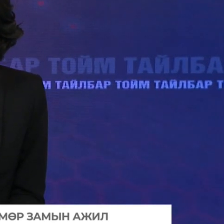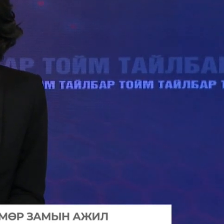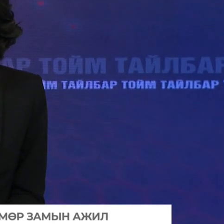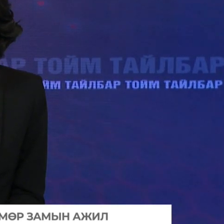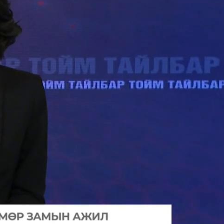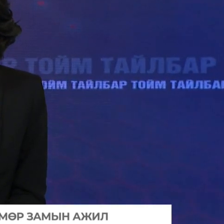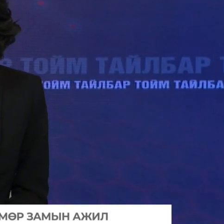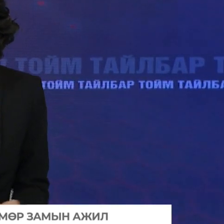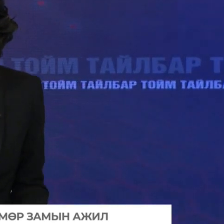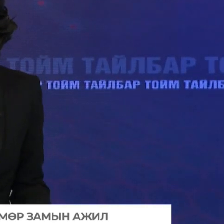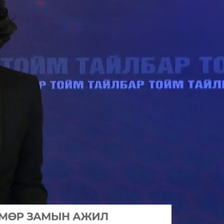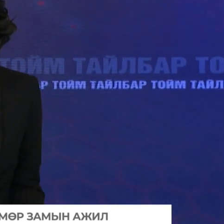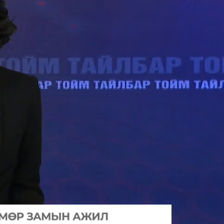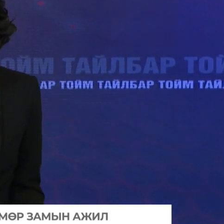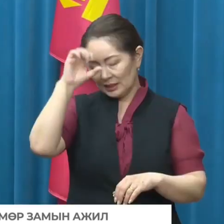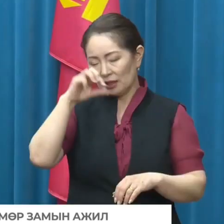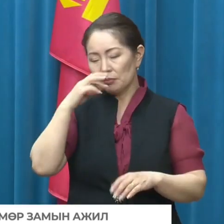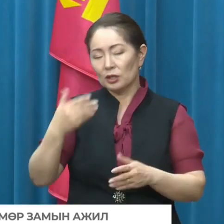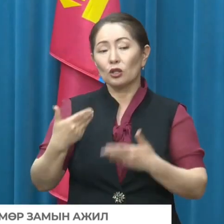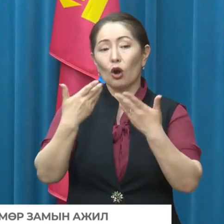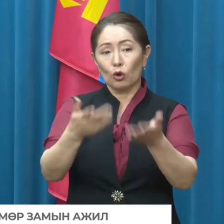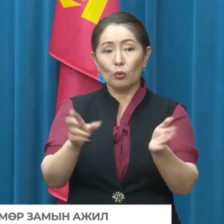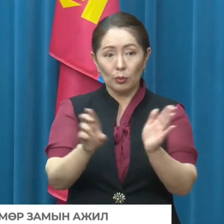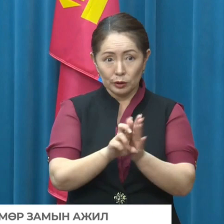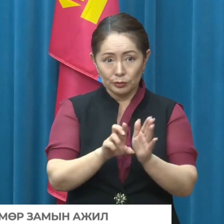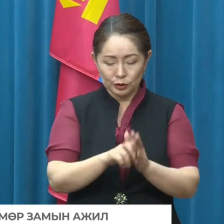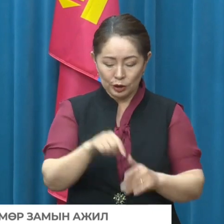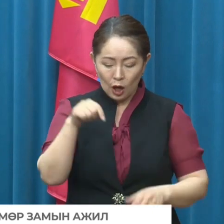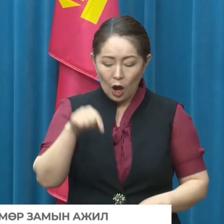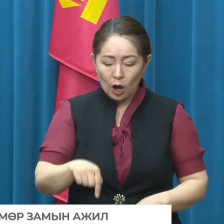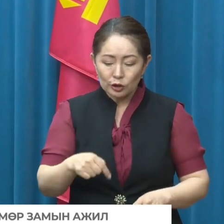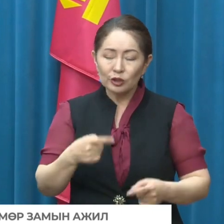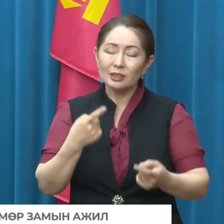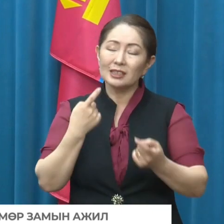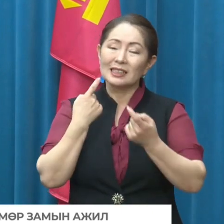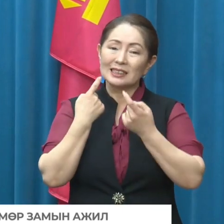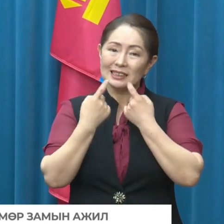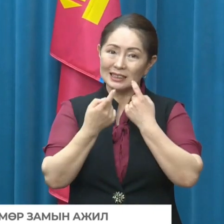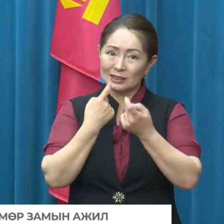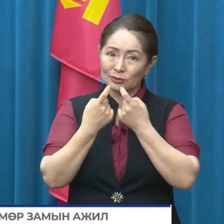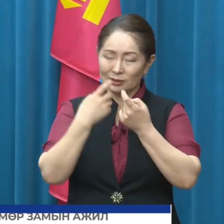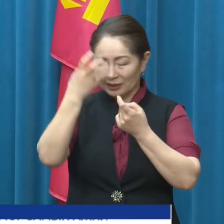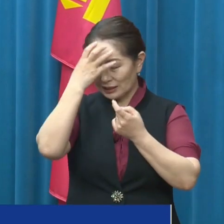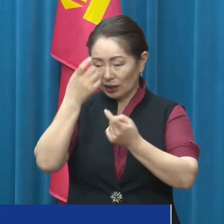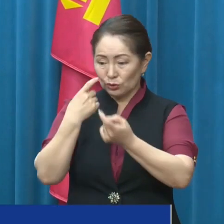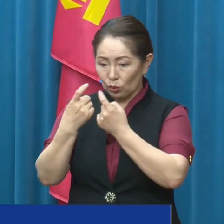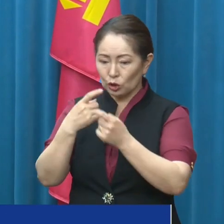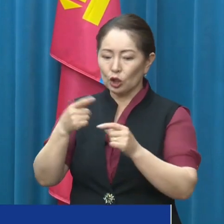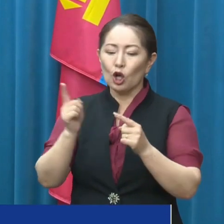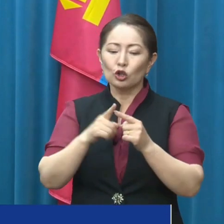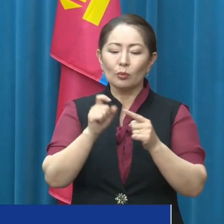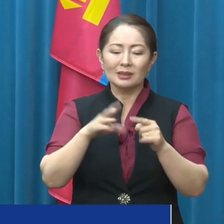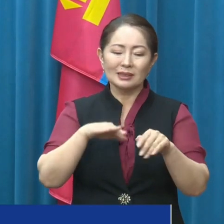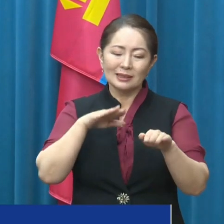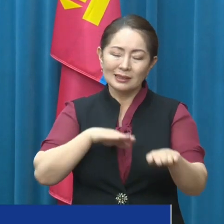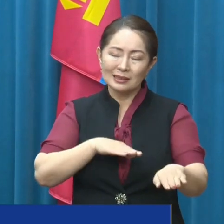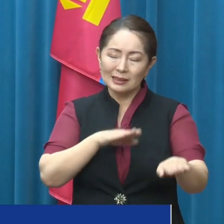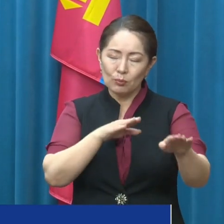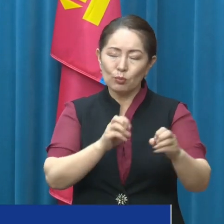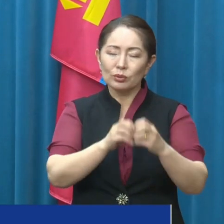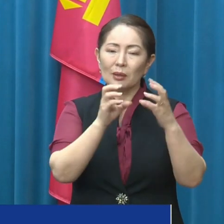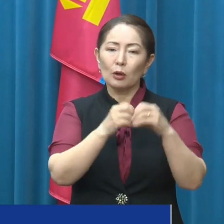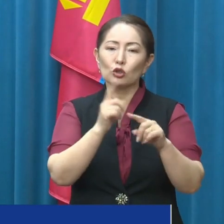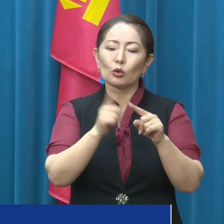байгаа тухай мэдээллийг одоо товч үргэв. Өнөөдөр засгийн газрын хуралдаанаар мөн төмөр замын бүтээн байгуулалтад энэ талаар мэдээлэл сонссон